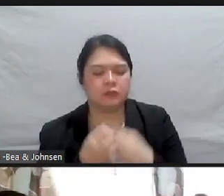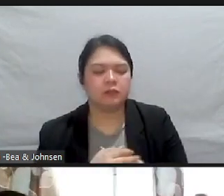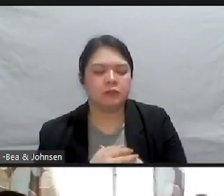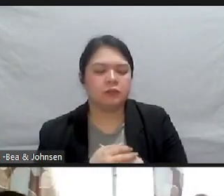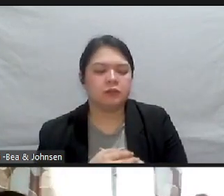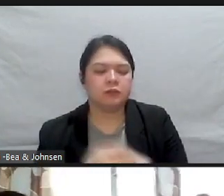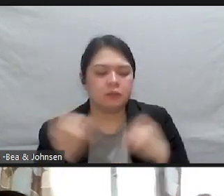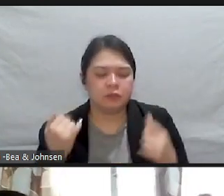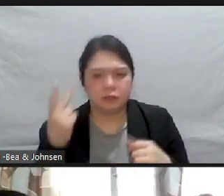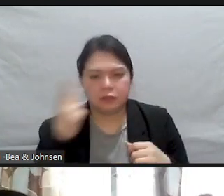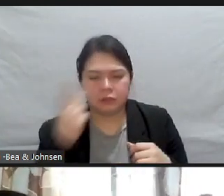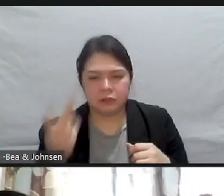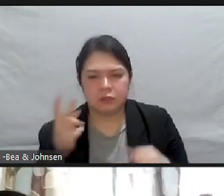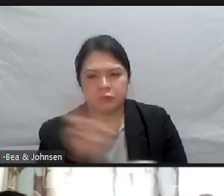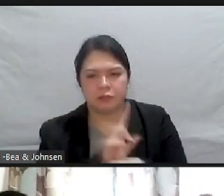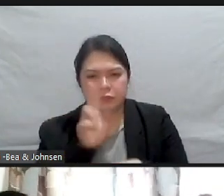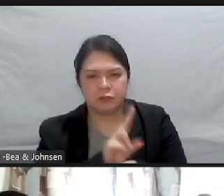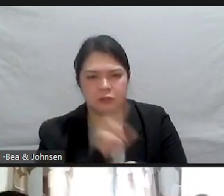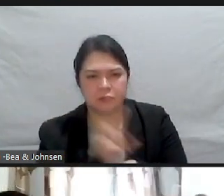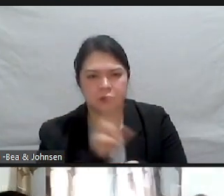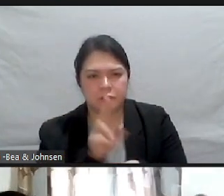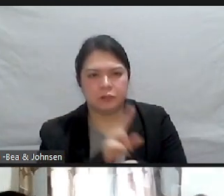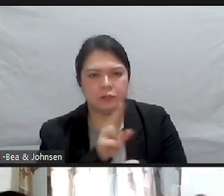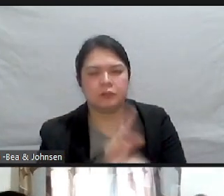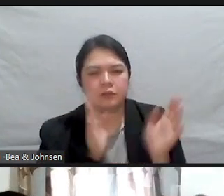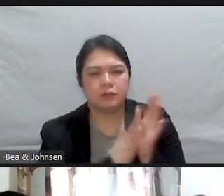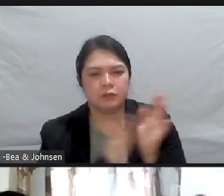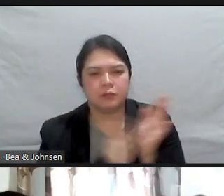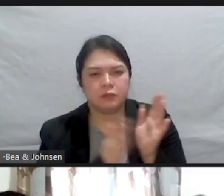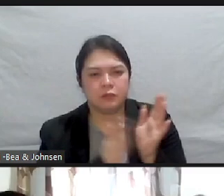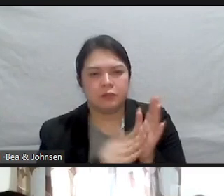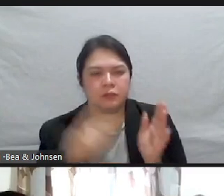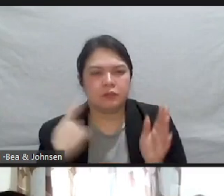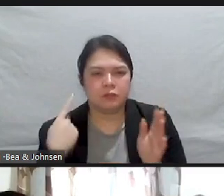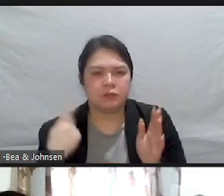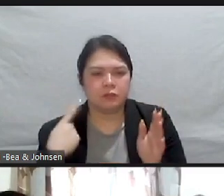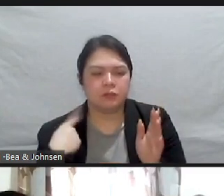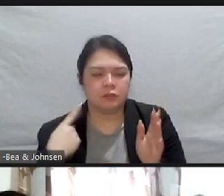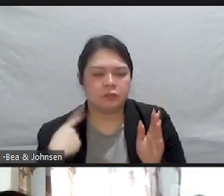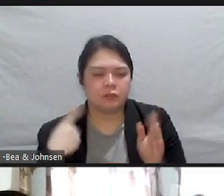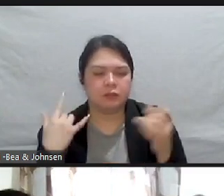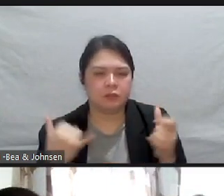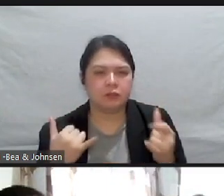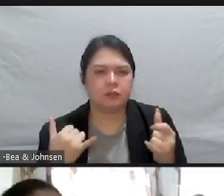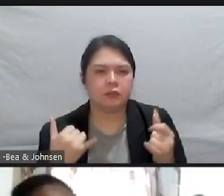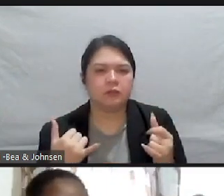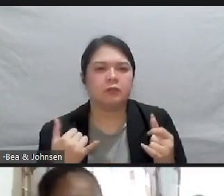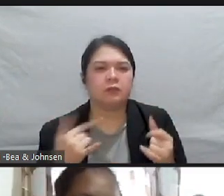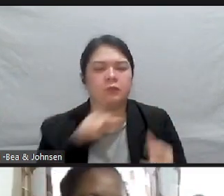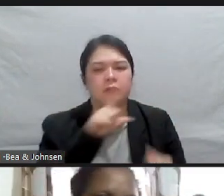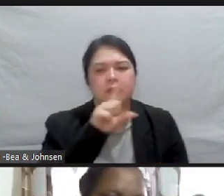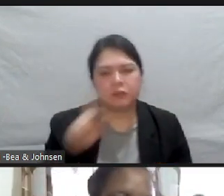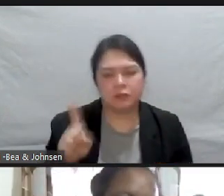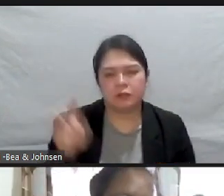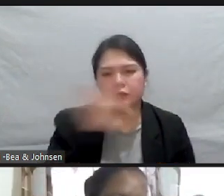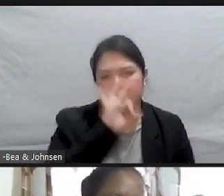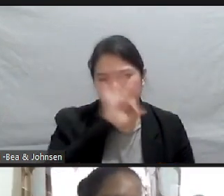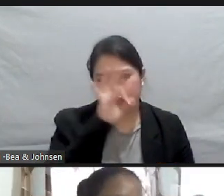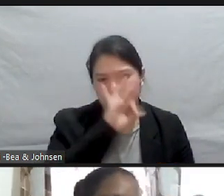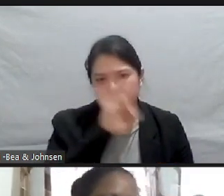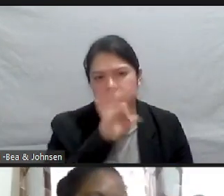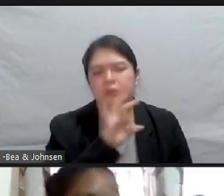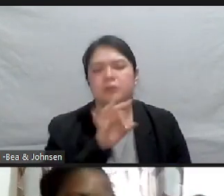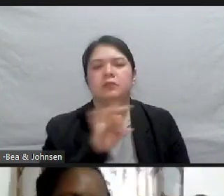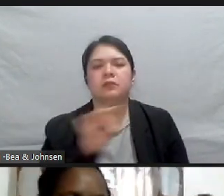na dahil ginagamit yung mother tongue sa school, para nagkakaroon ng pag-i-infuse ng L1 sa Filipino. Ano? Nakakatulong